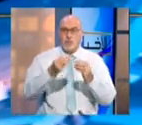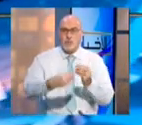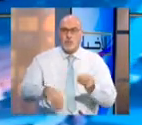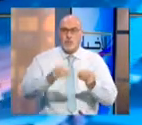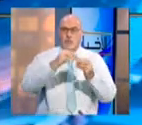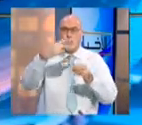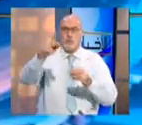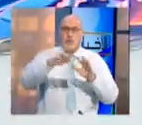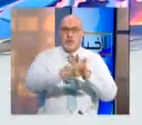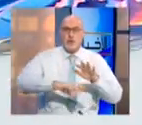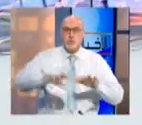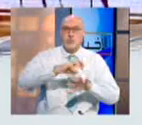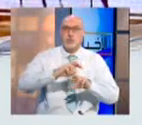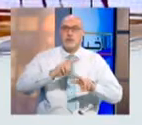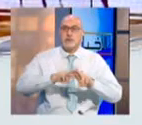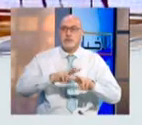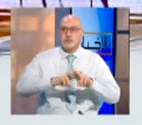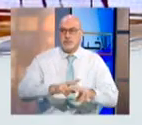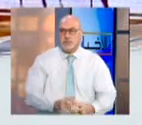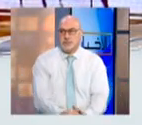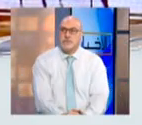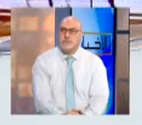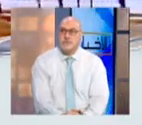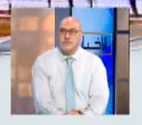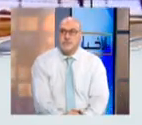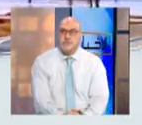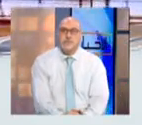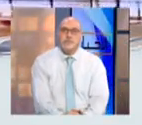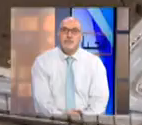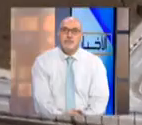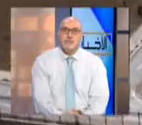ساكنة الولاية. تقول وسيلة بوشار: